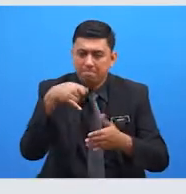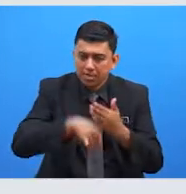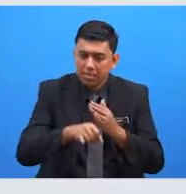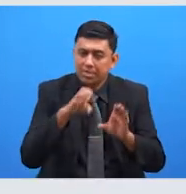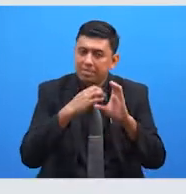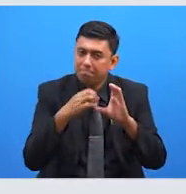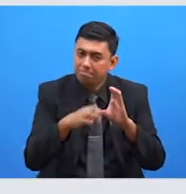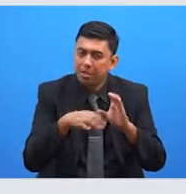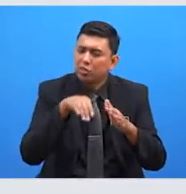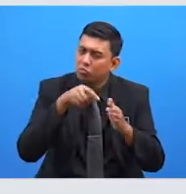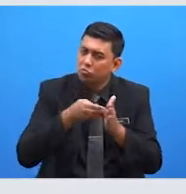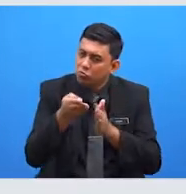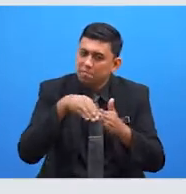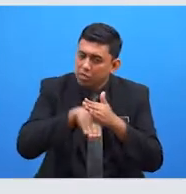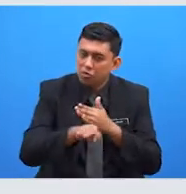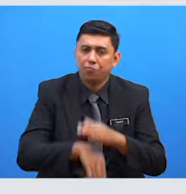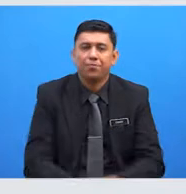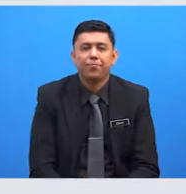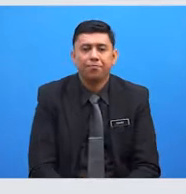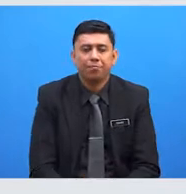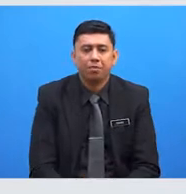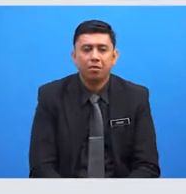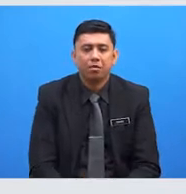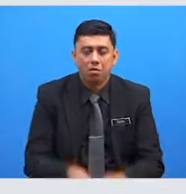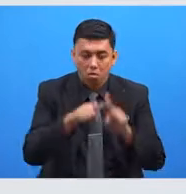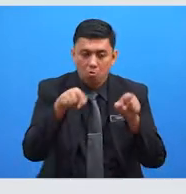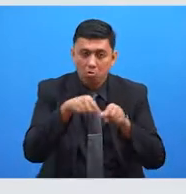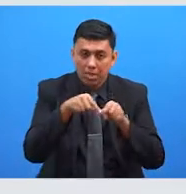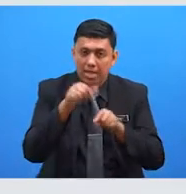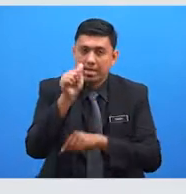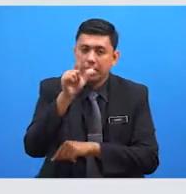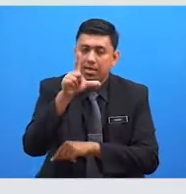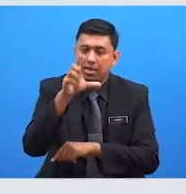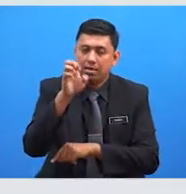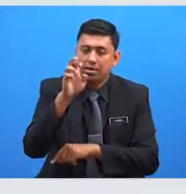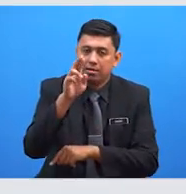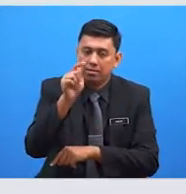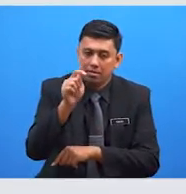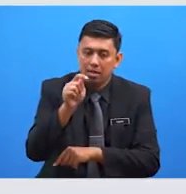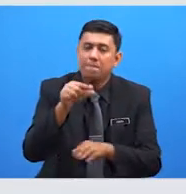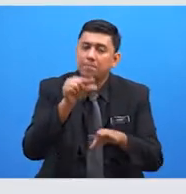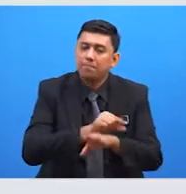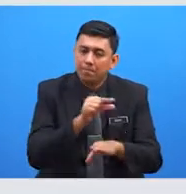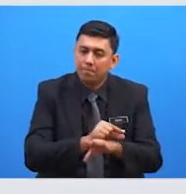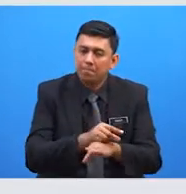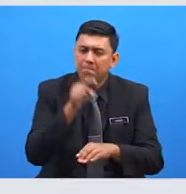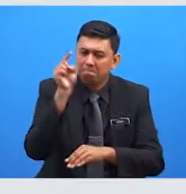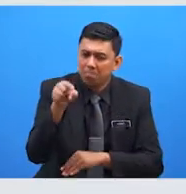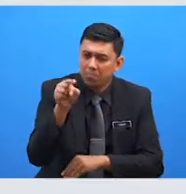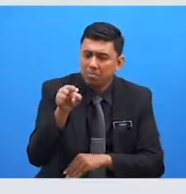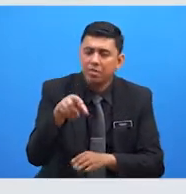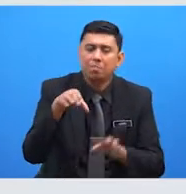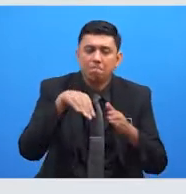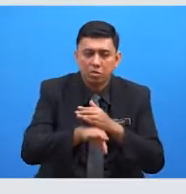pada butang masuk. Kotak alert dipaparkan dengan mesej meminta pengguna